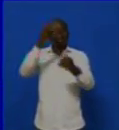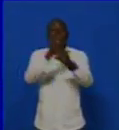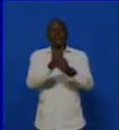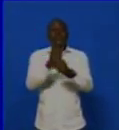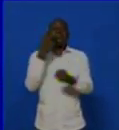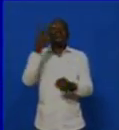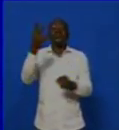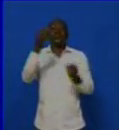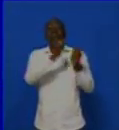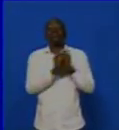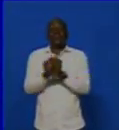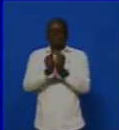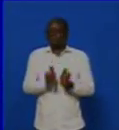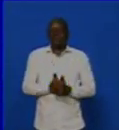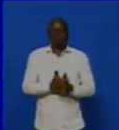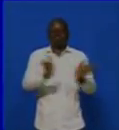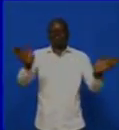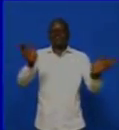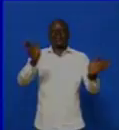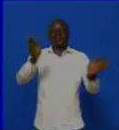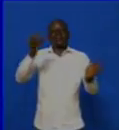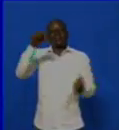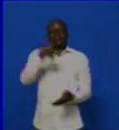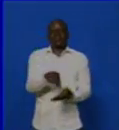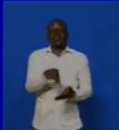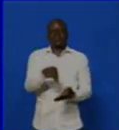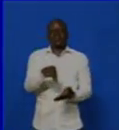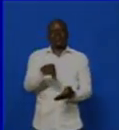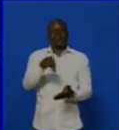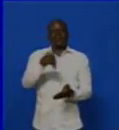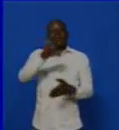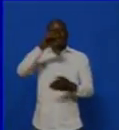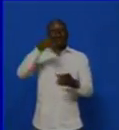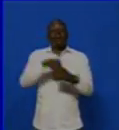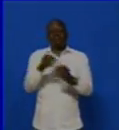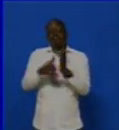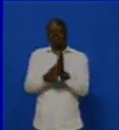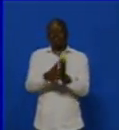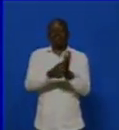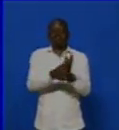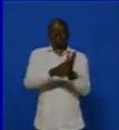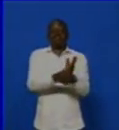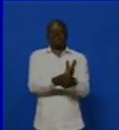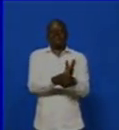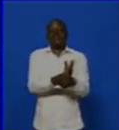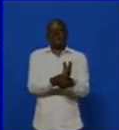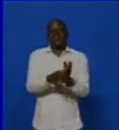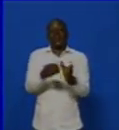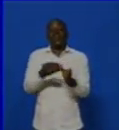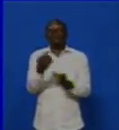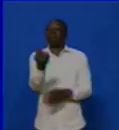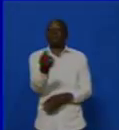façon générale, quelles que ce soit les emblavures en maïs, en céréales, je veux dire,